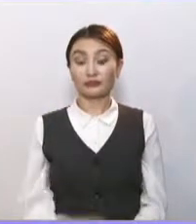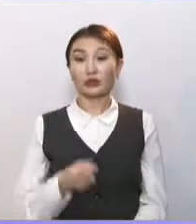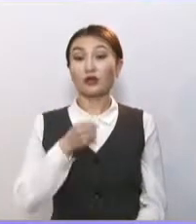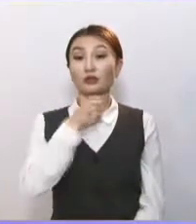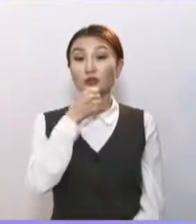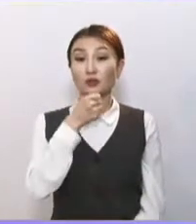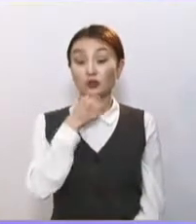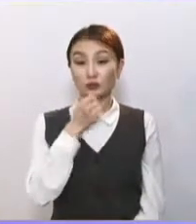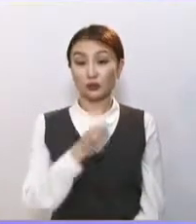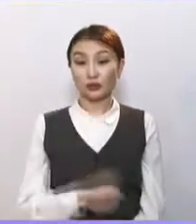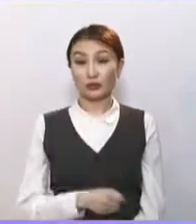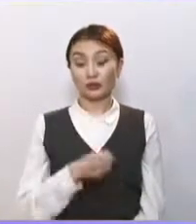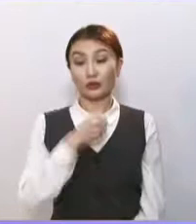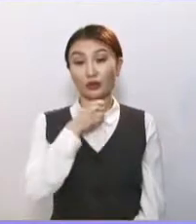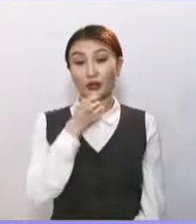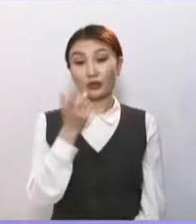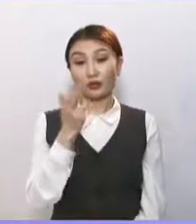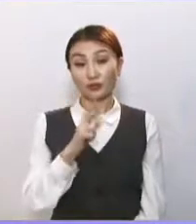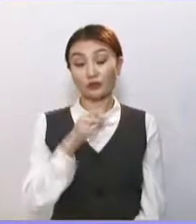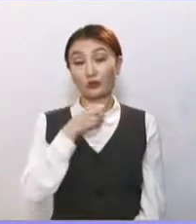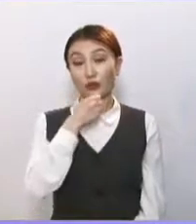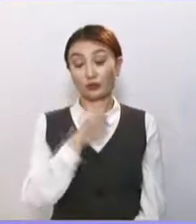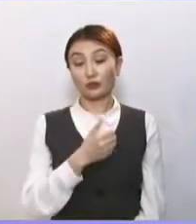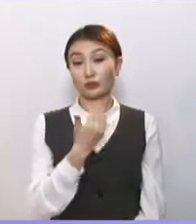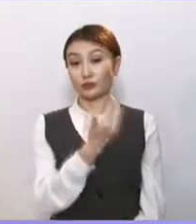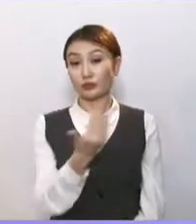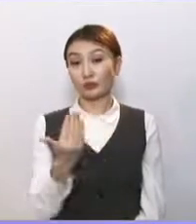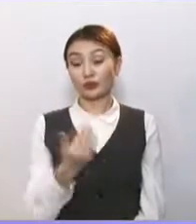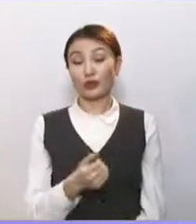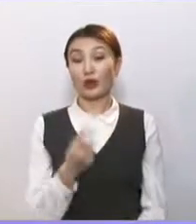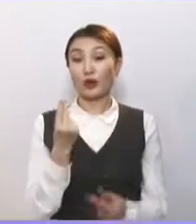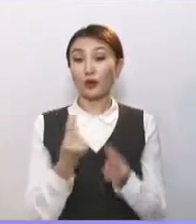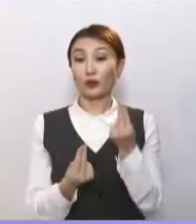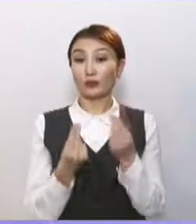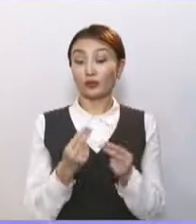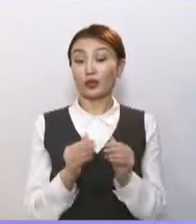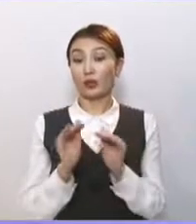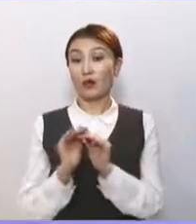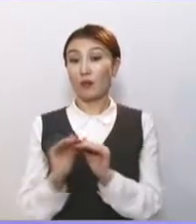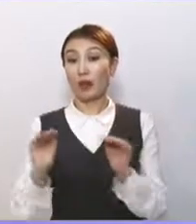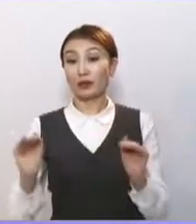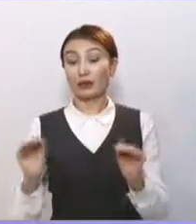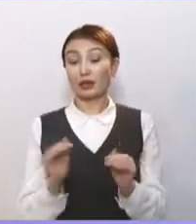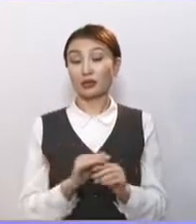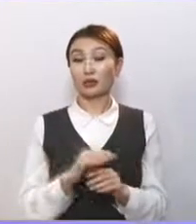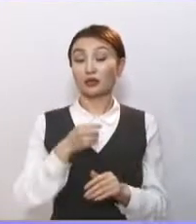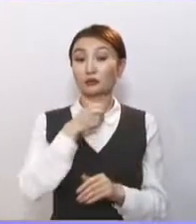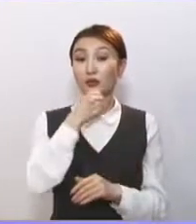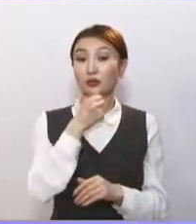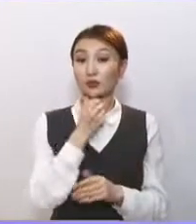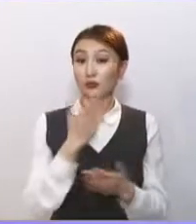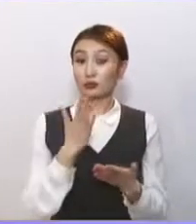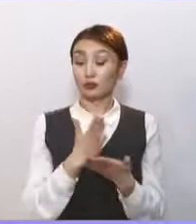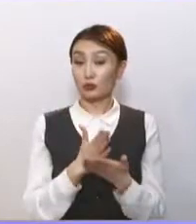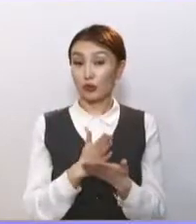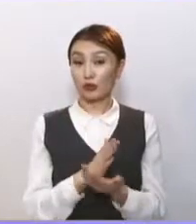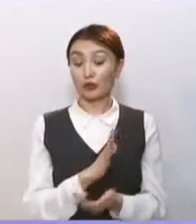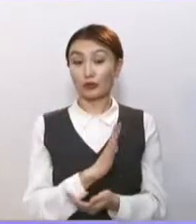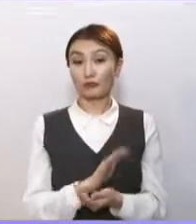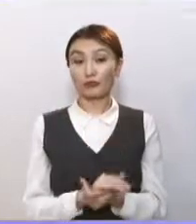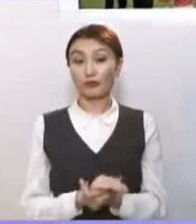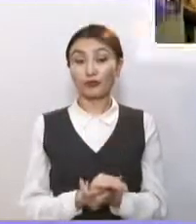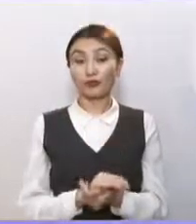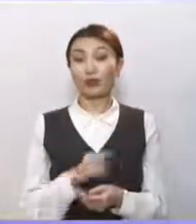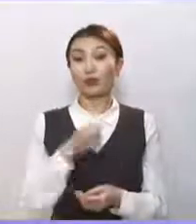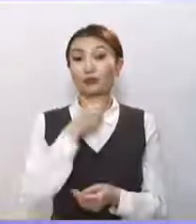Чоңдор. Чоңдор үчүн оюндар балдар жана чоңдор үчүн болот.